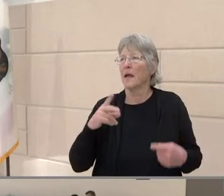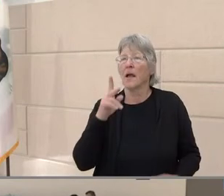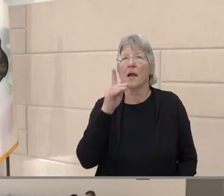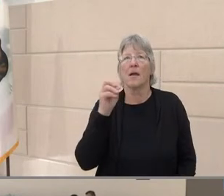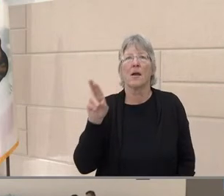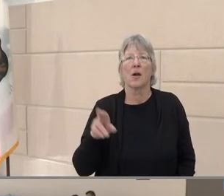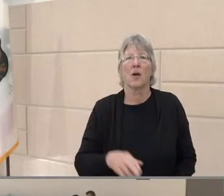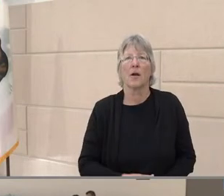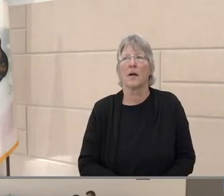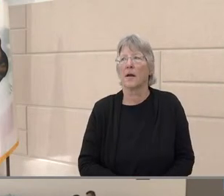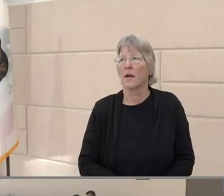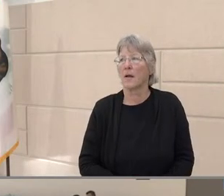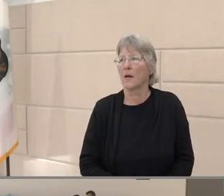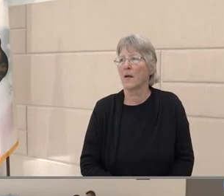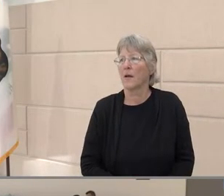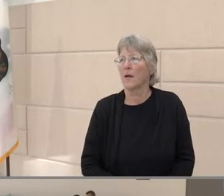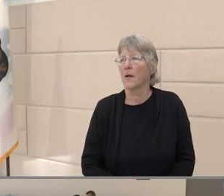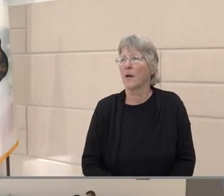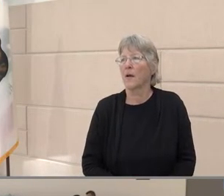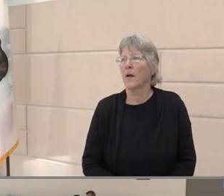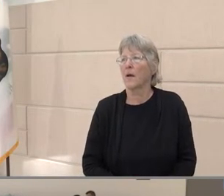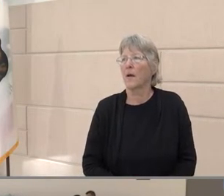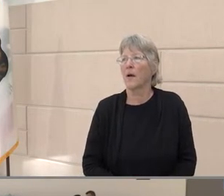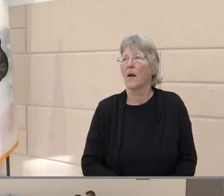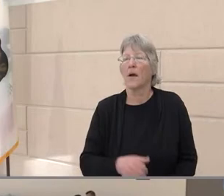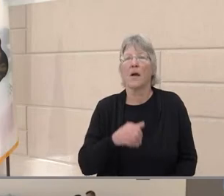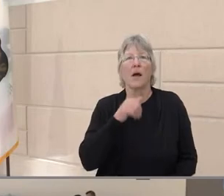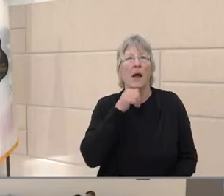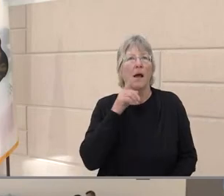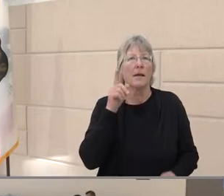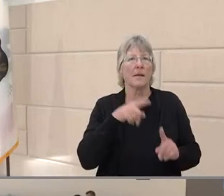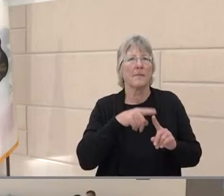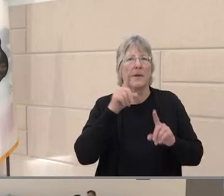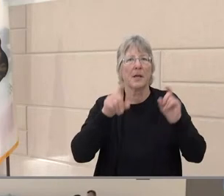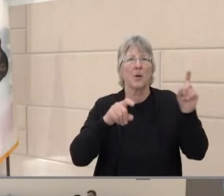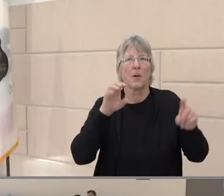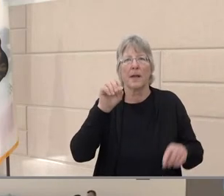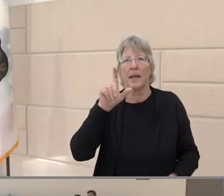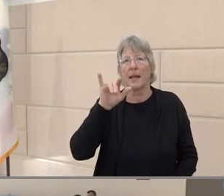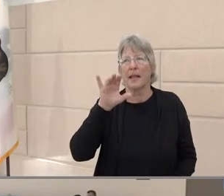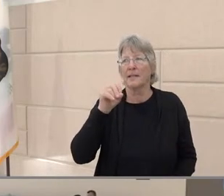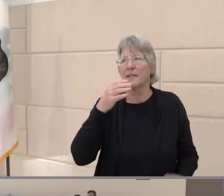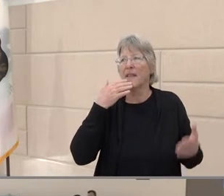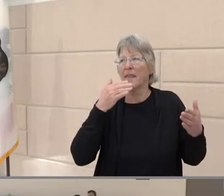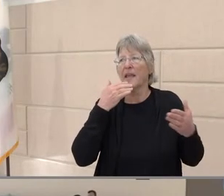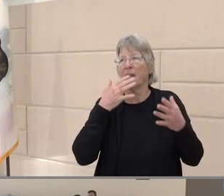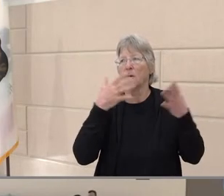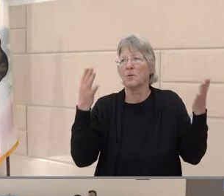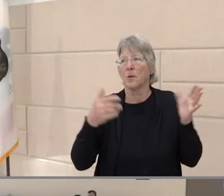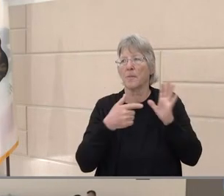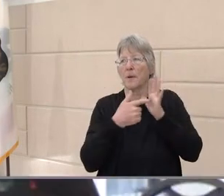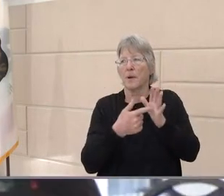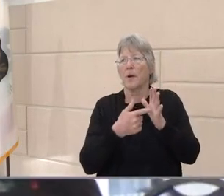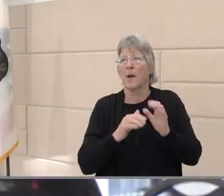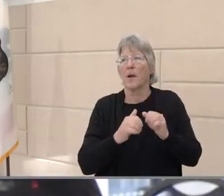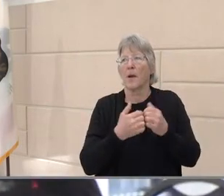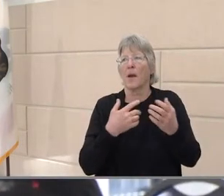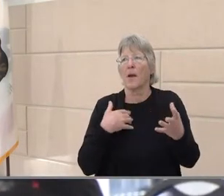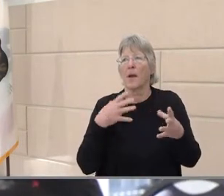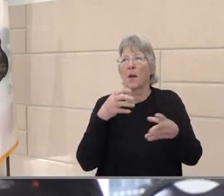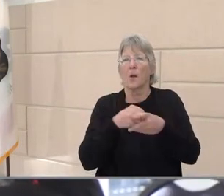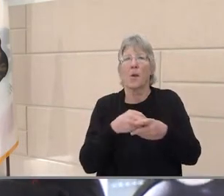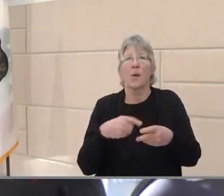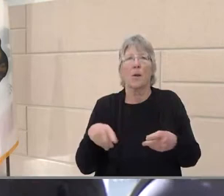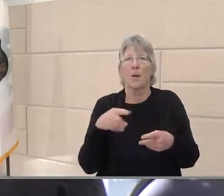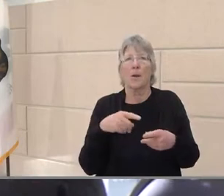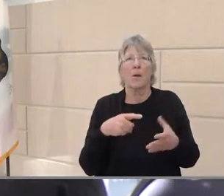ទេអ្នកស្រីខើគាត់ចង់ដាក់ពាក្យបន្ថែមដាក់ពាក្យប្រាំផ្ញើបន្តិចសូមអរគុណអ្នកស្រីអលីស